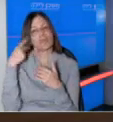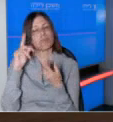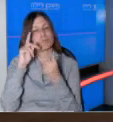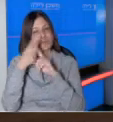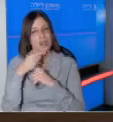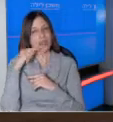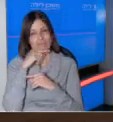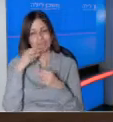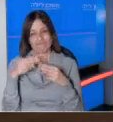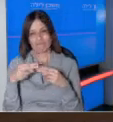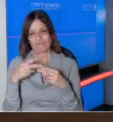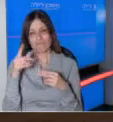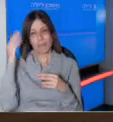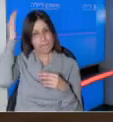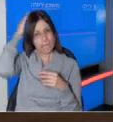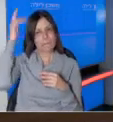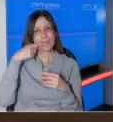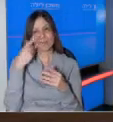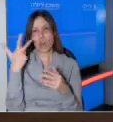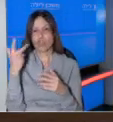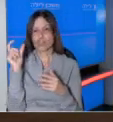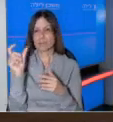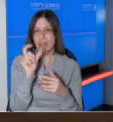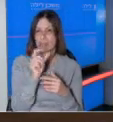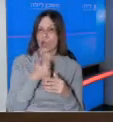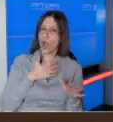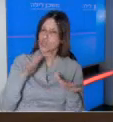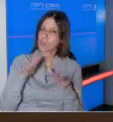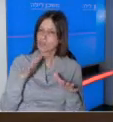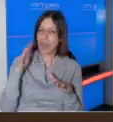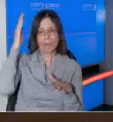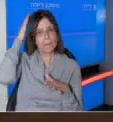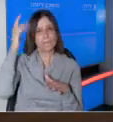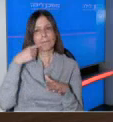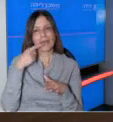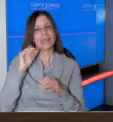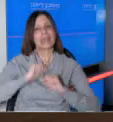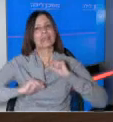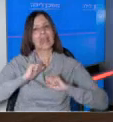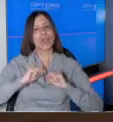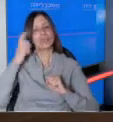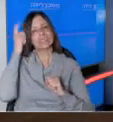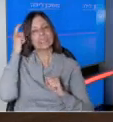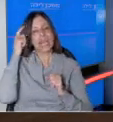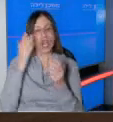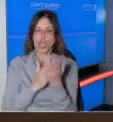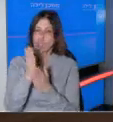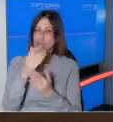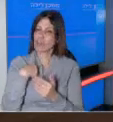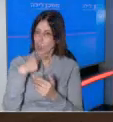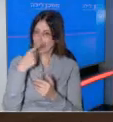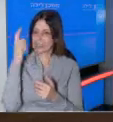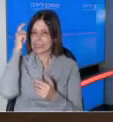יודע, נפתלי אמר שלוש מילים שמש... ראש הממשלה, ראש הממשלה נפתלי בנט אמר, תנהגו בשכל ישר. ואני אומר, שכל